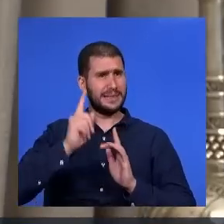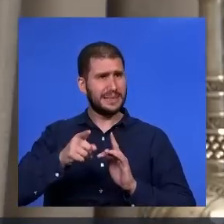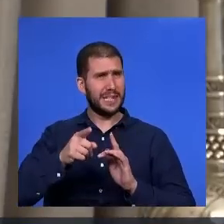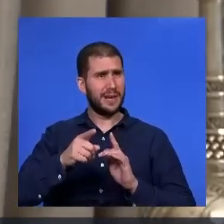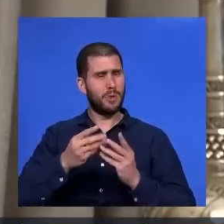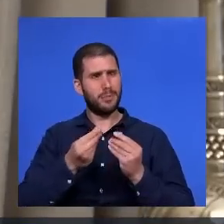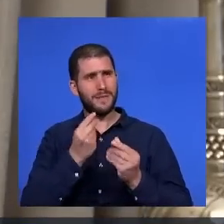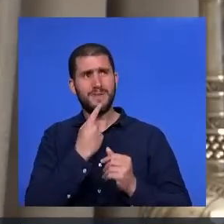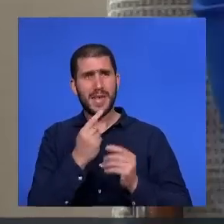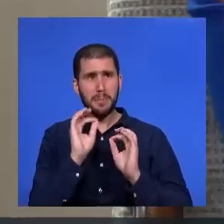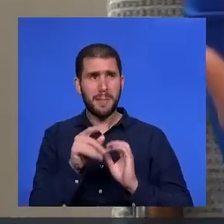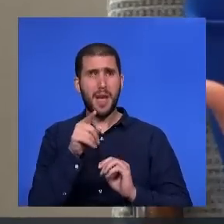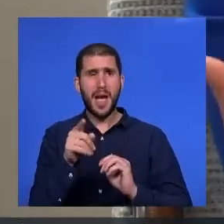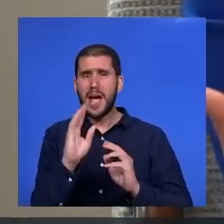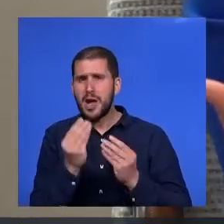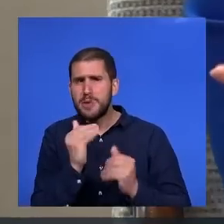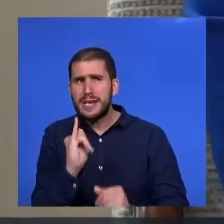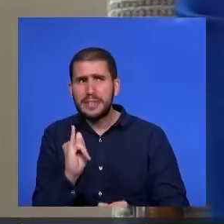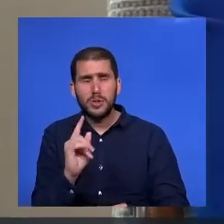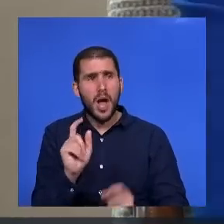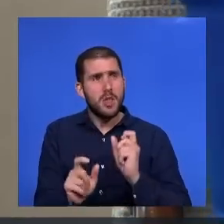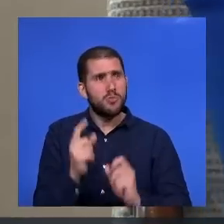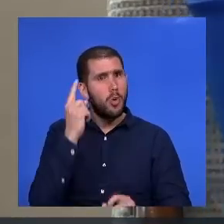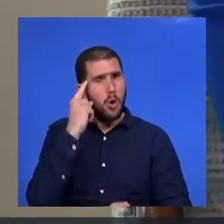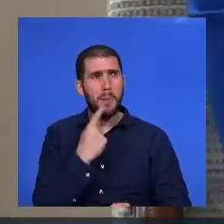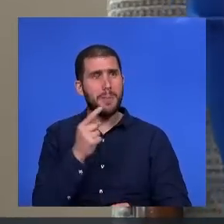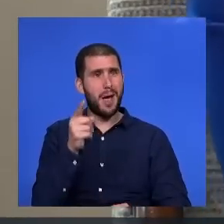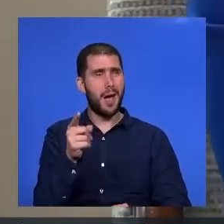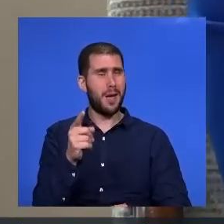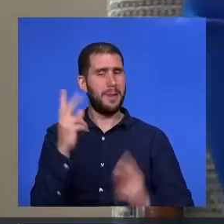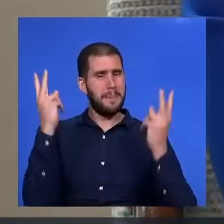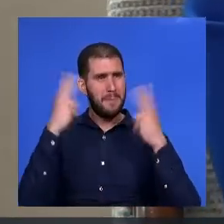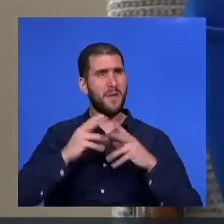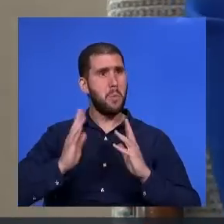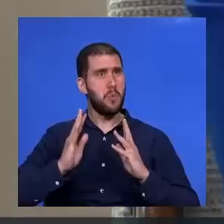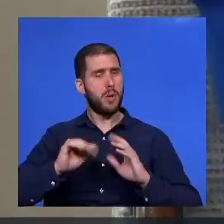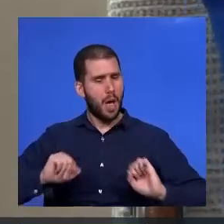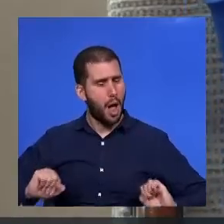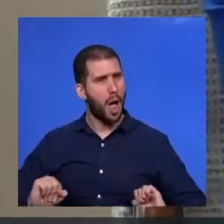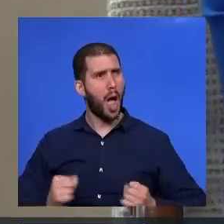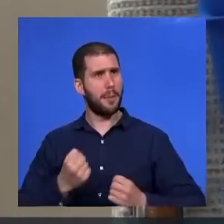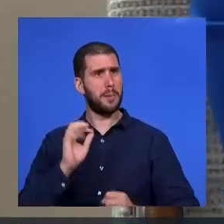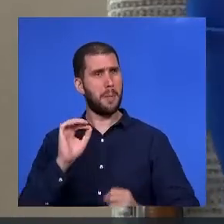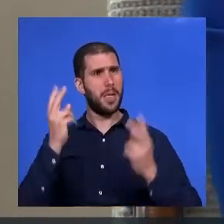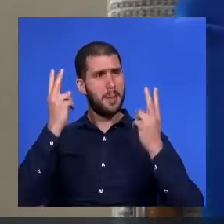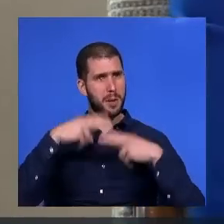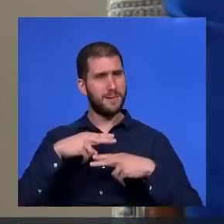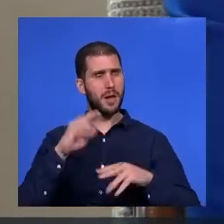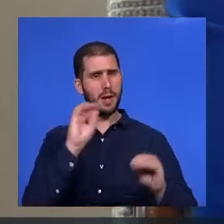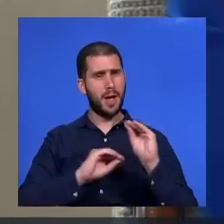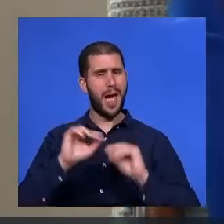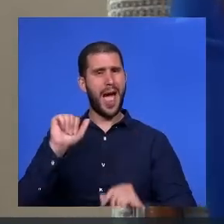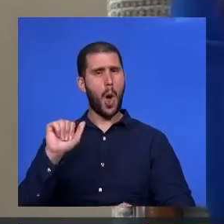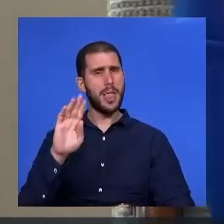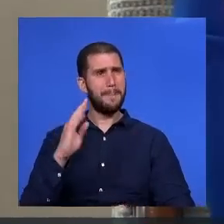החשדנות ותגיד שאתה... איזה חשדנות, אבל מיכל. חשדנות של אנשים שבאים ואומרים, המתווה שכל כך עמלת עליו, הוא מתווה שניסחו אהרון